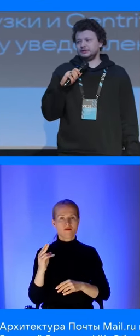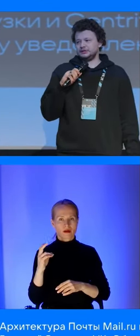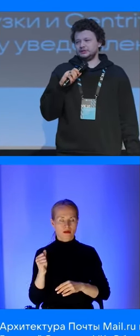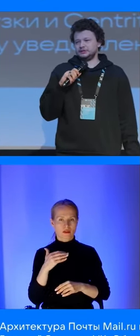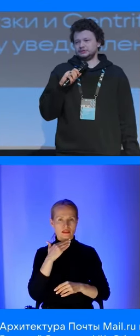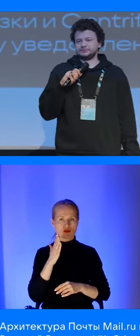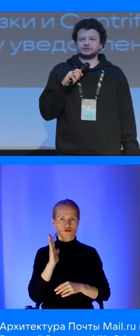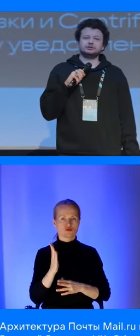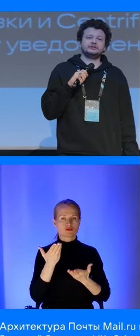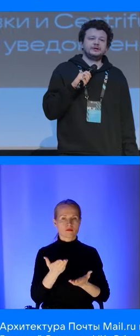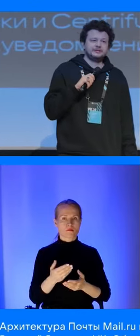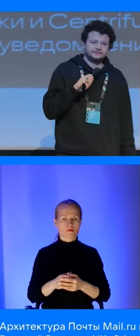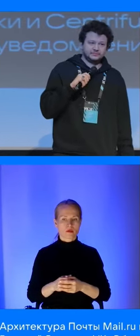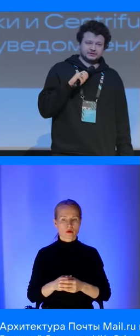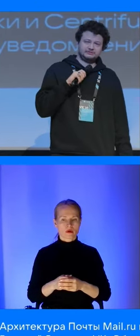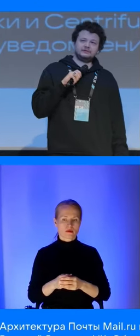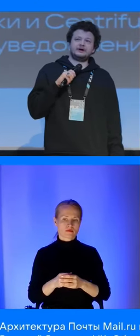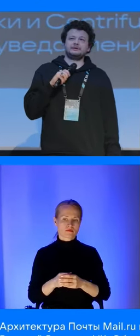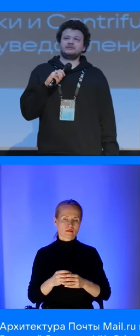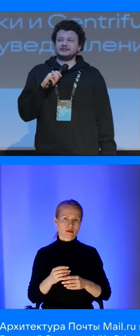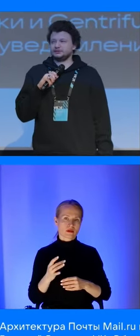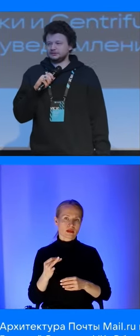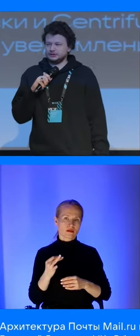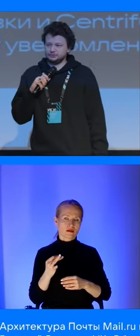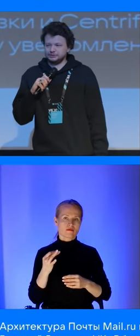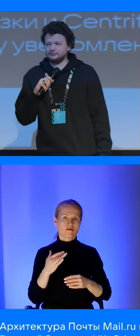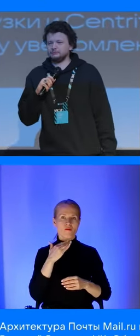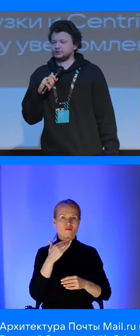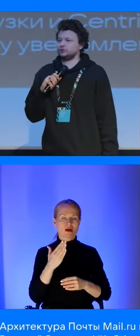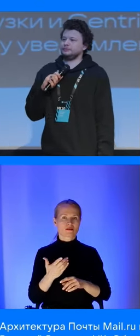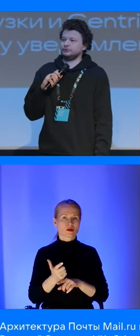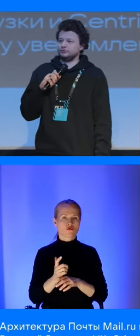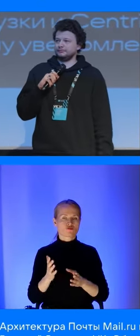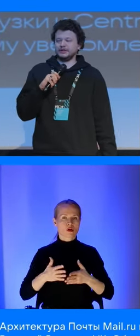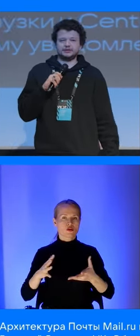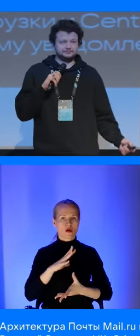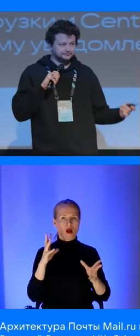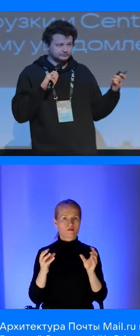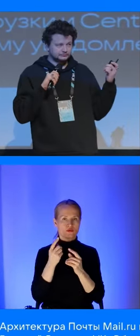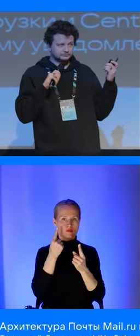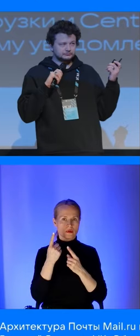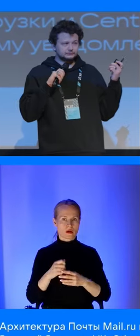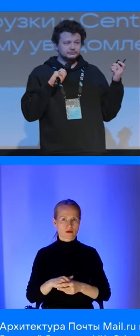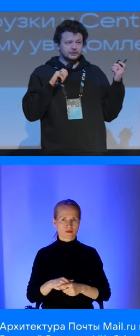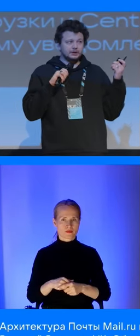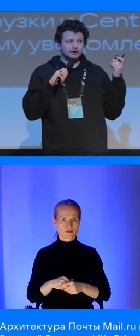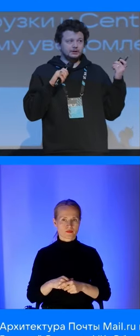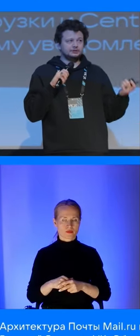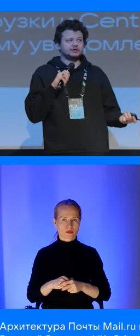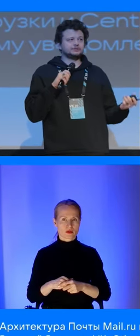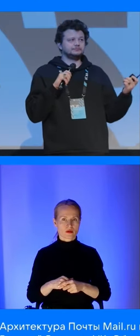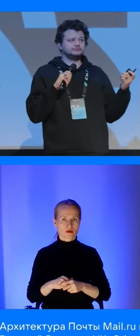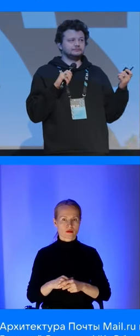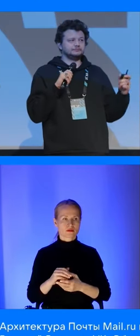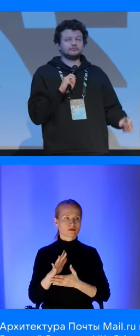качестве шины уведомлений. Это вам хватит на очень большой объем данных.